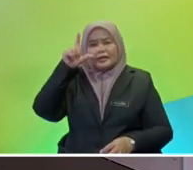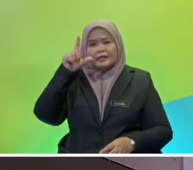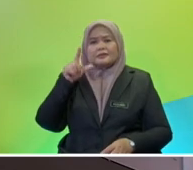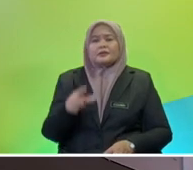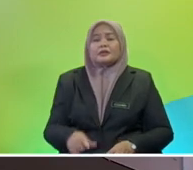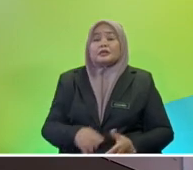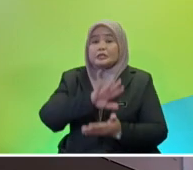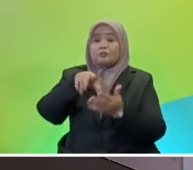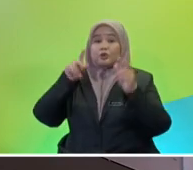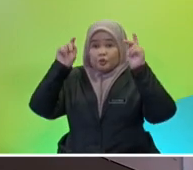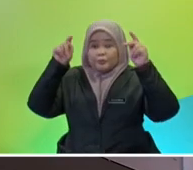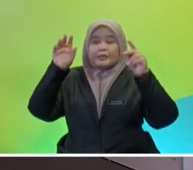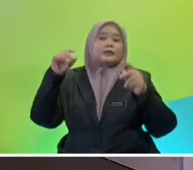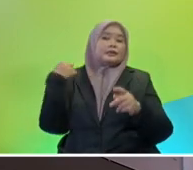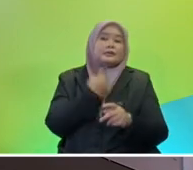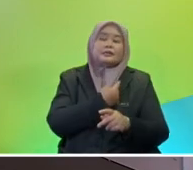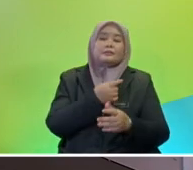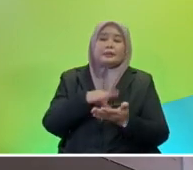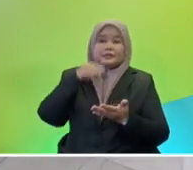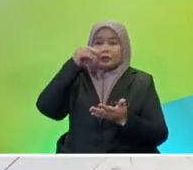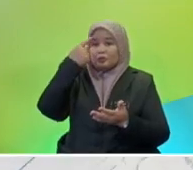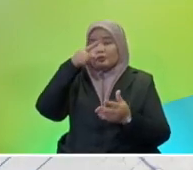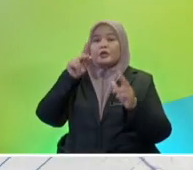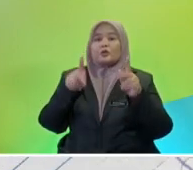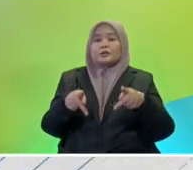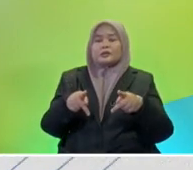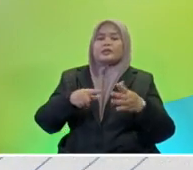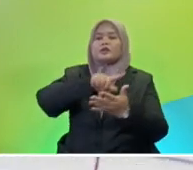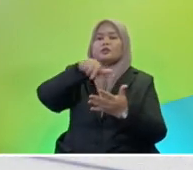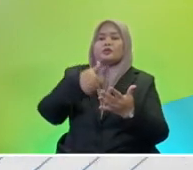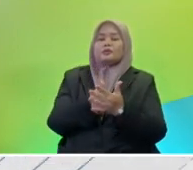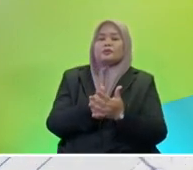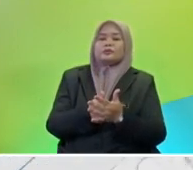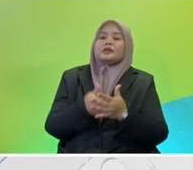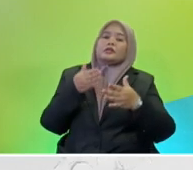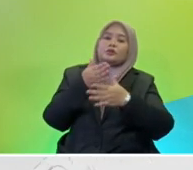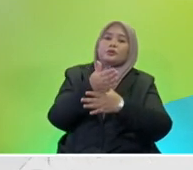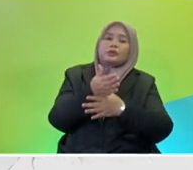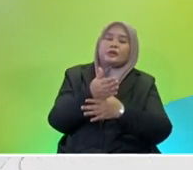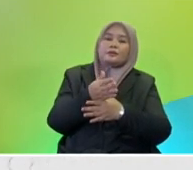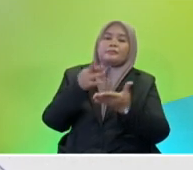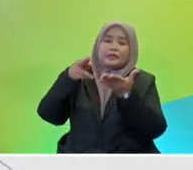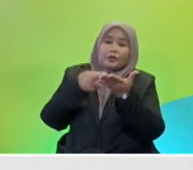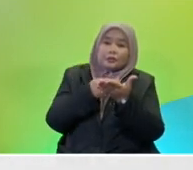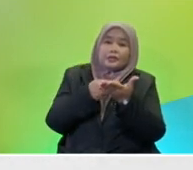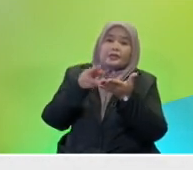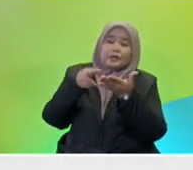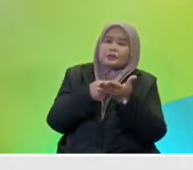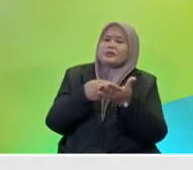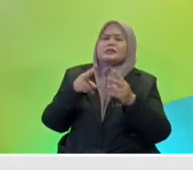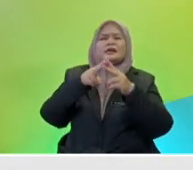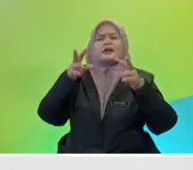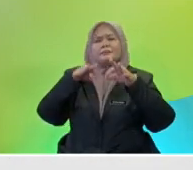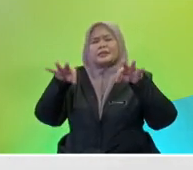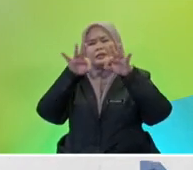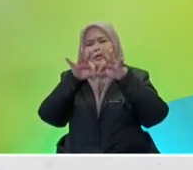semua topik yang telah dipelajari untuk memberi tahap penguasaan menyeluruh dan yang seterusnya perekodan perekodan ini sangat penting